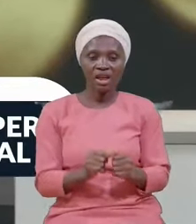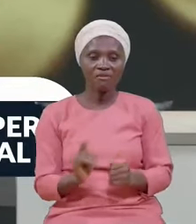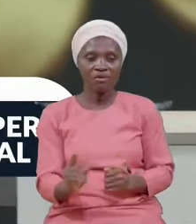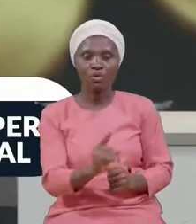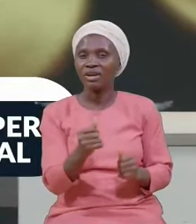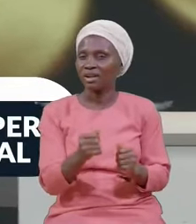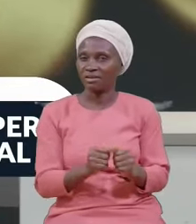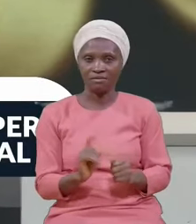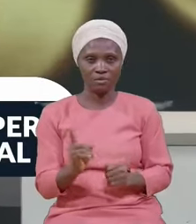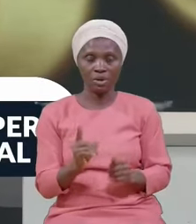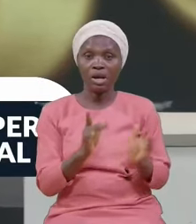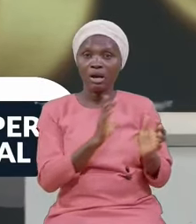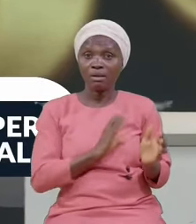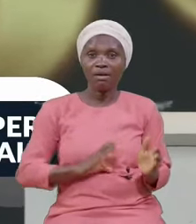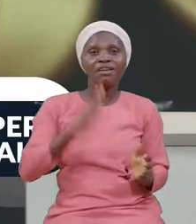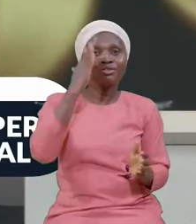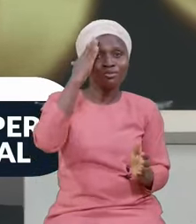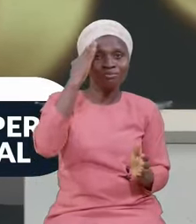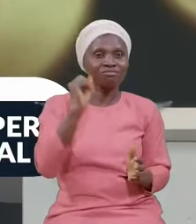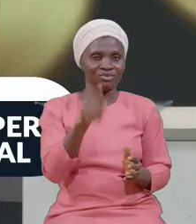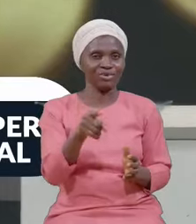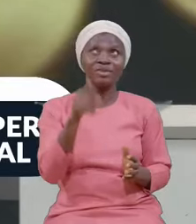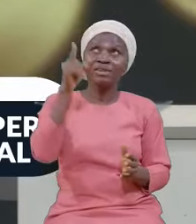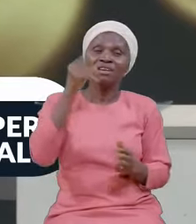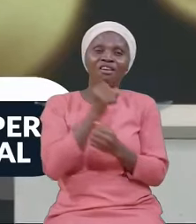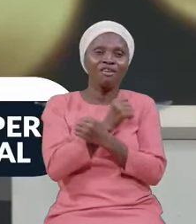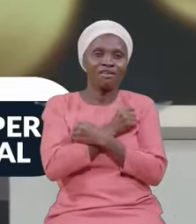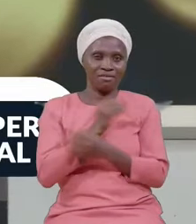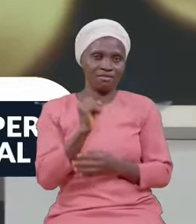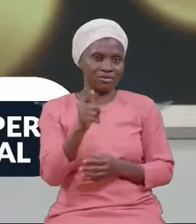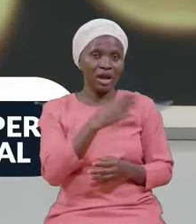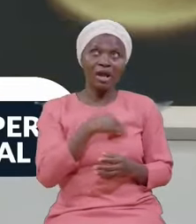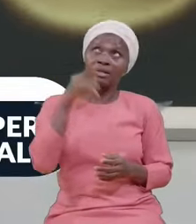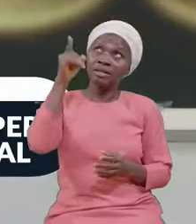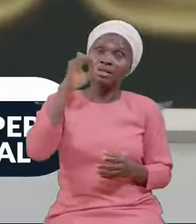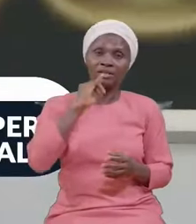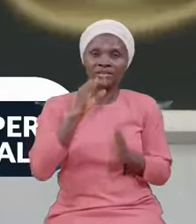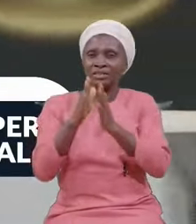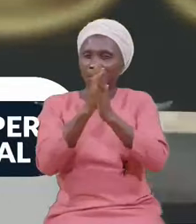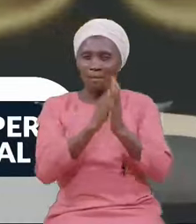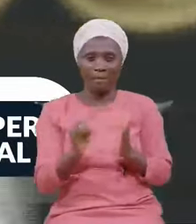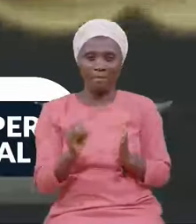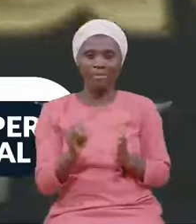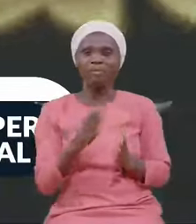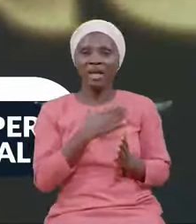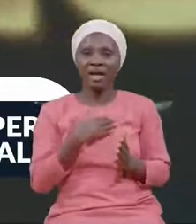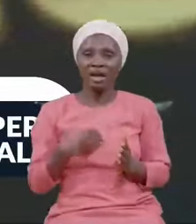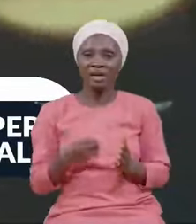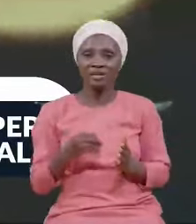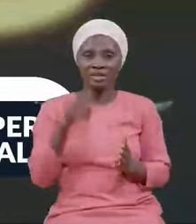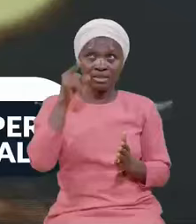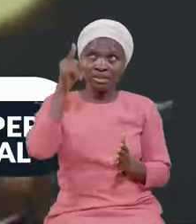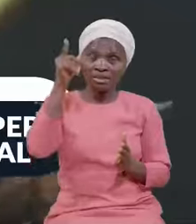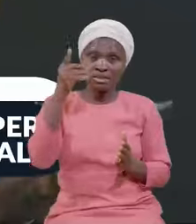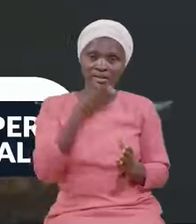individu, tout le monde ici et tout le monde partout, Christ te connaît, il t'aime et